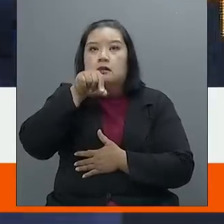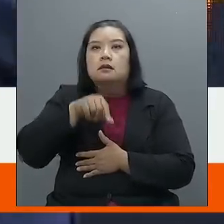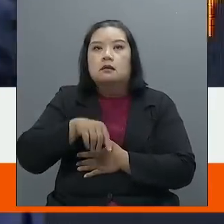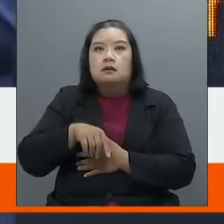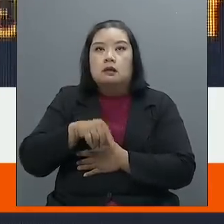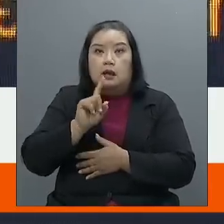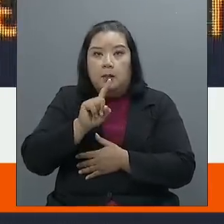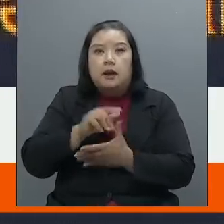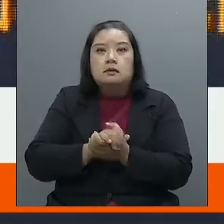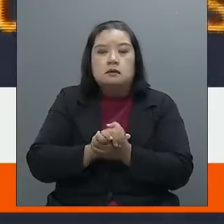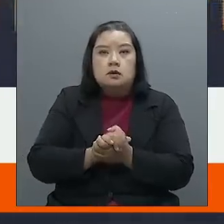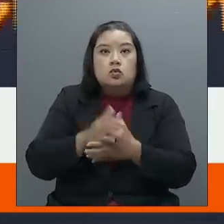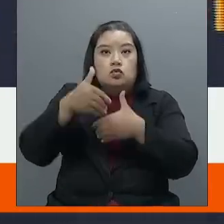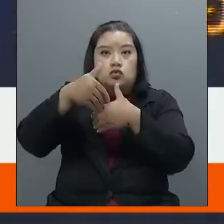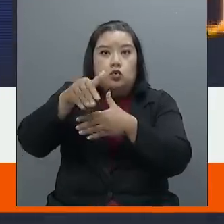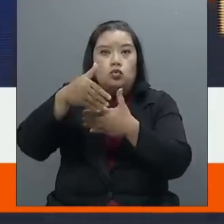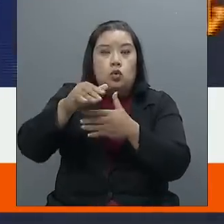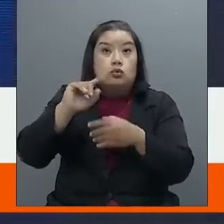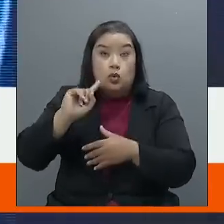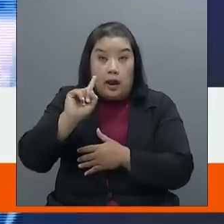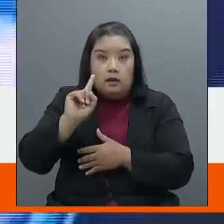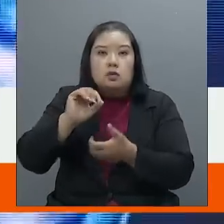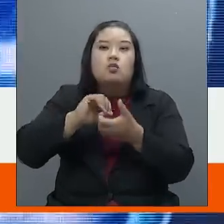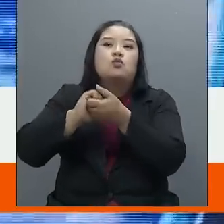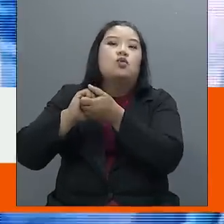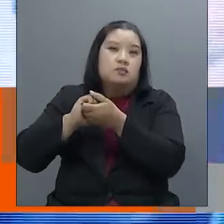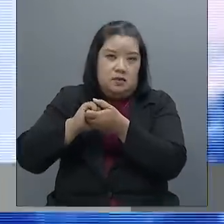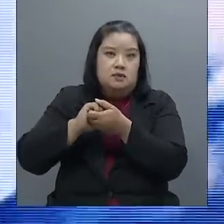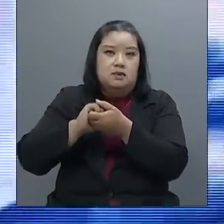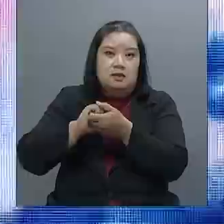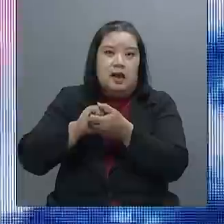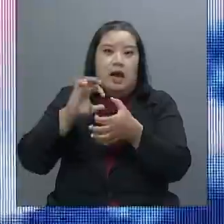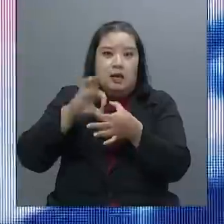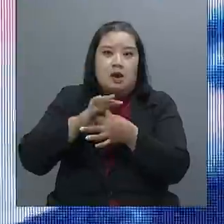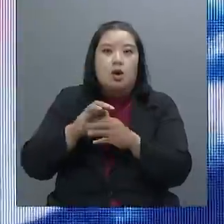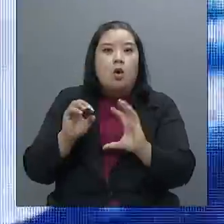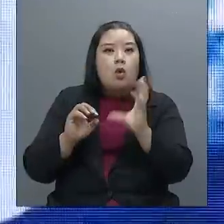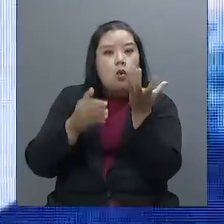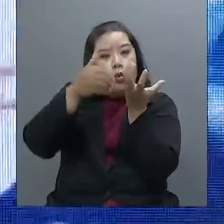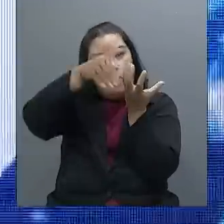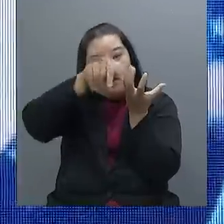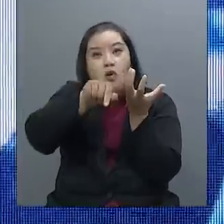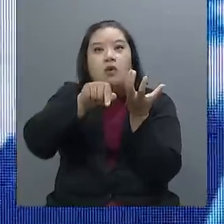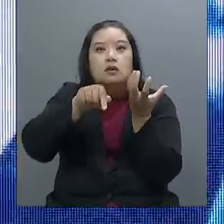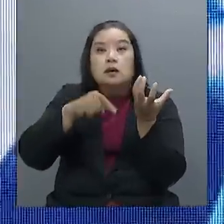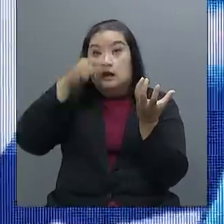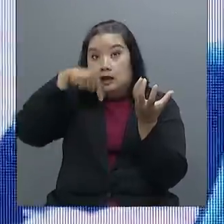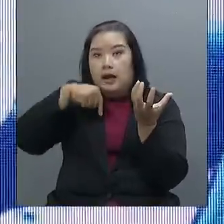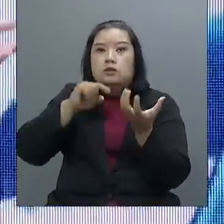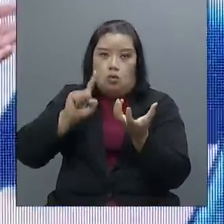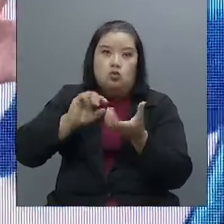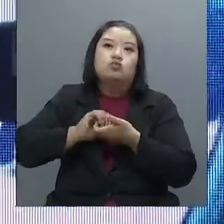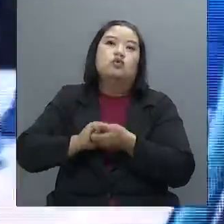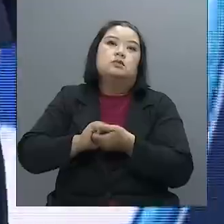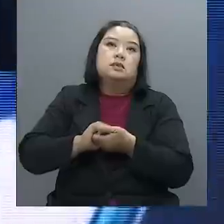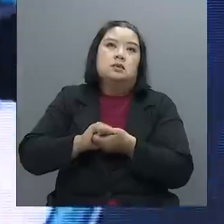เนี่ยไปสู่ยานอวกาศจะต้องร่วมกันนะครับในงานนั้นเนี่ยความเป้าหมายคือคนไทยของเราพวกเรากันเองเนี่ยสาม